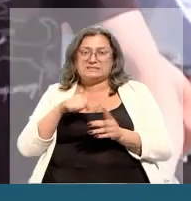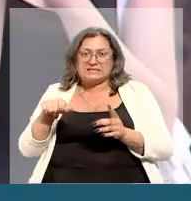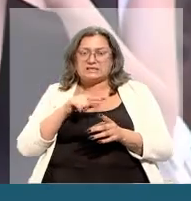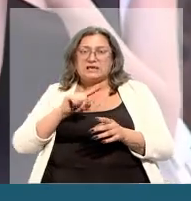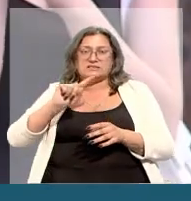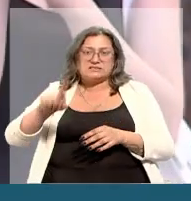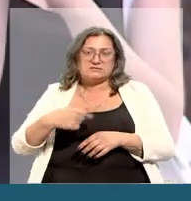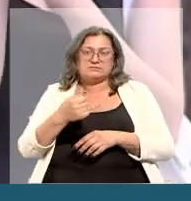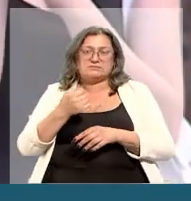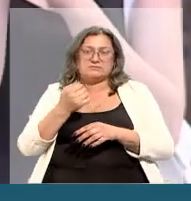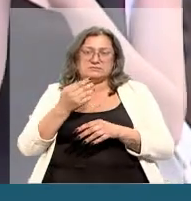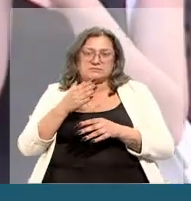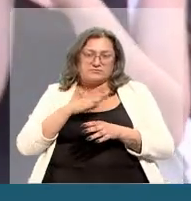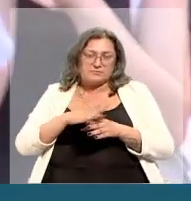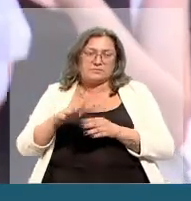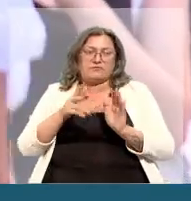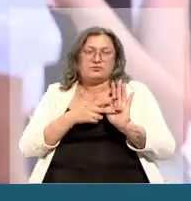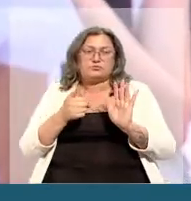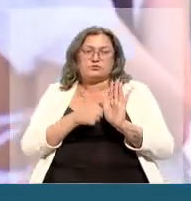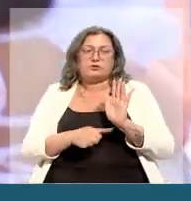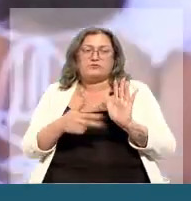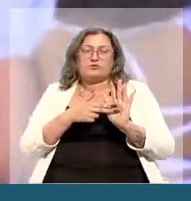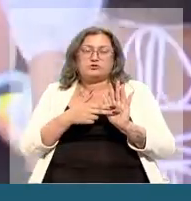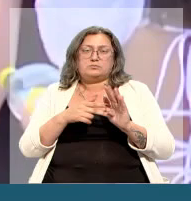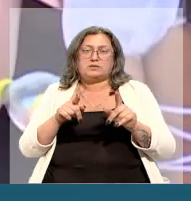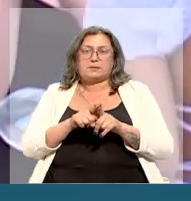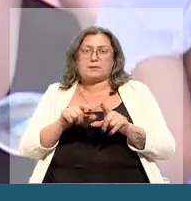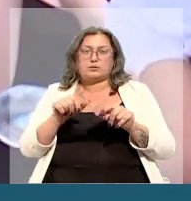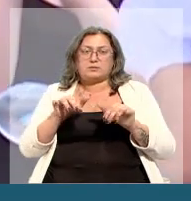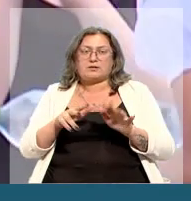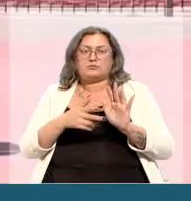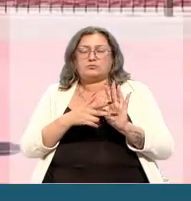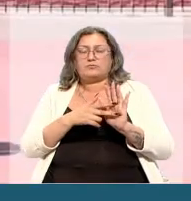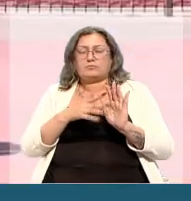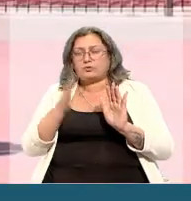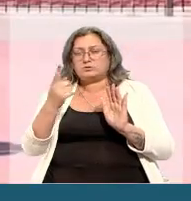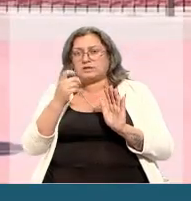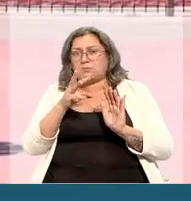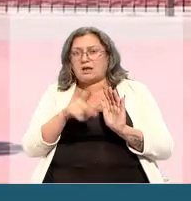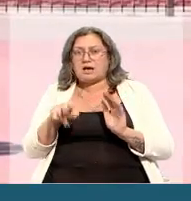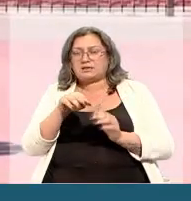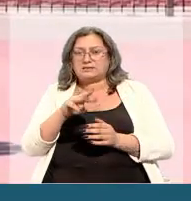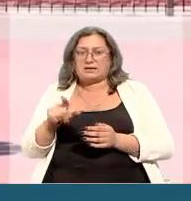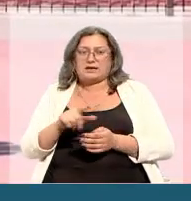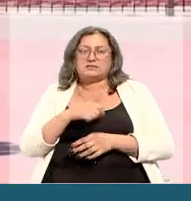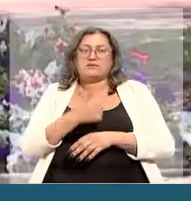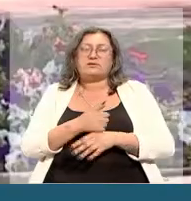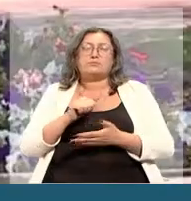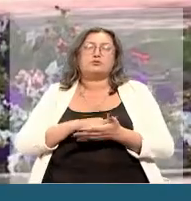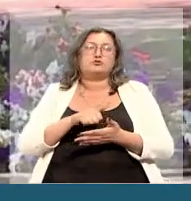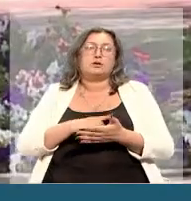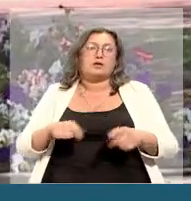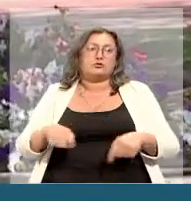на принудительном исполнении находилось 868 подобных дел на сумму более 100 миллиардов тенге. Основными